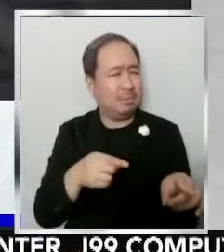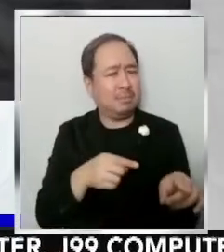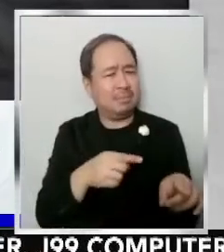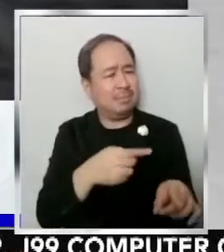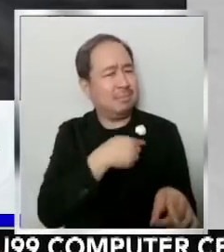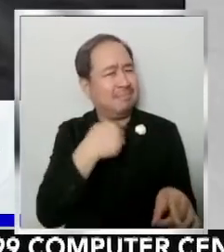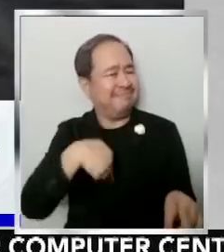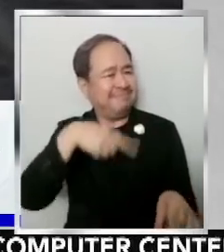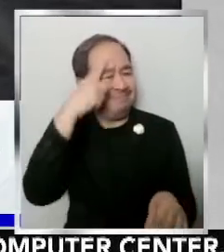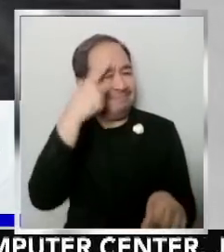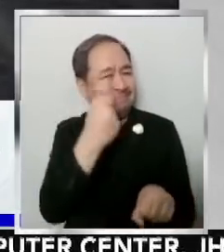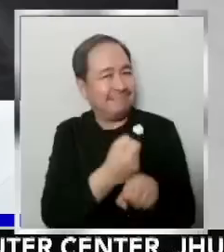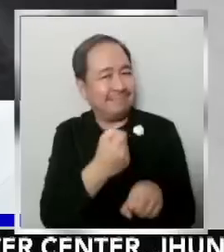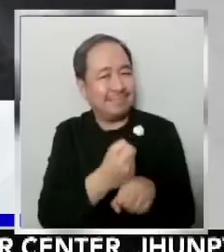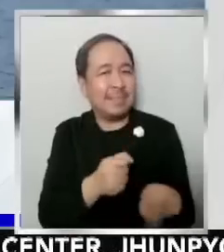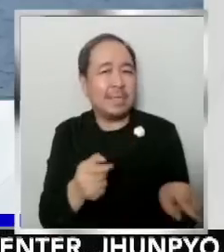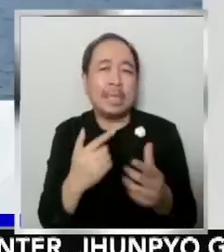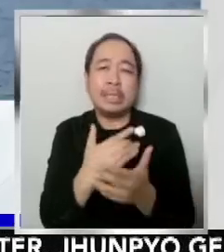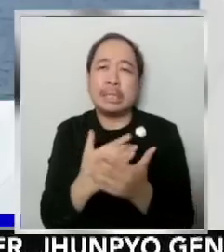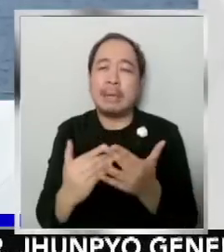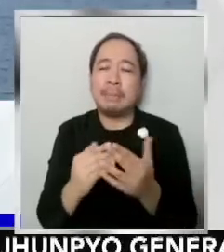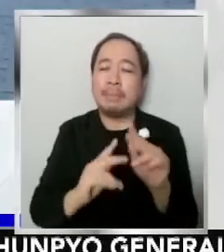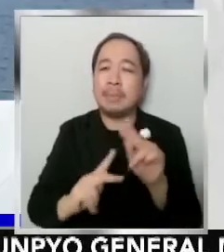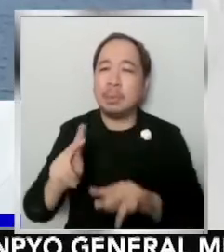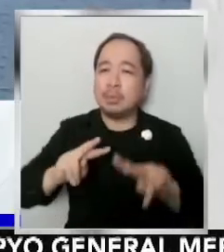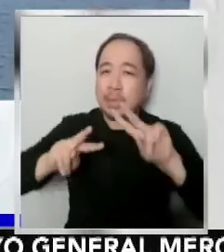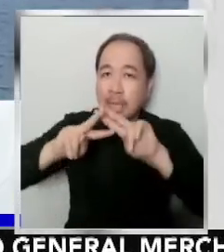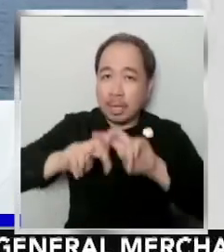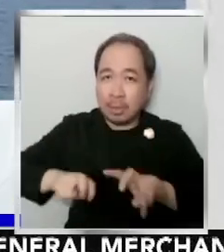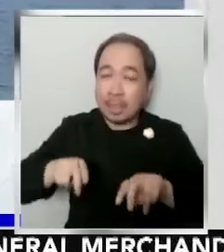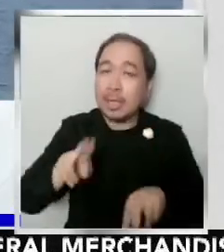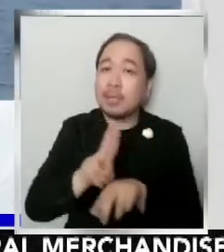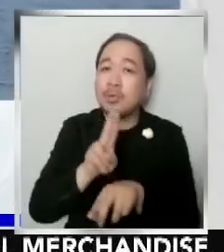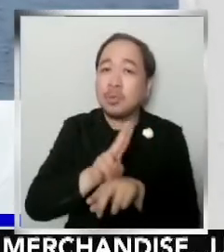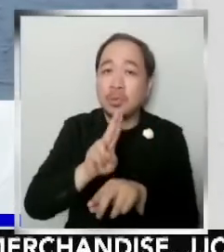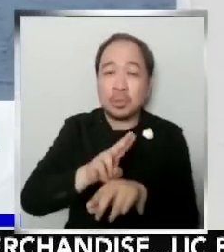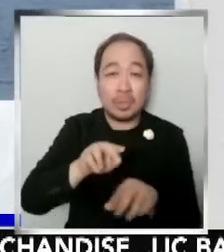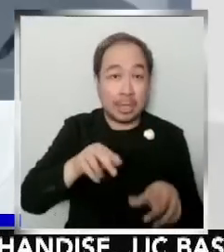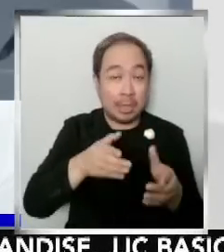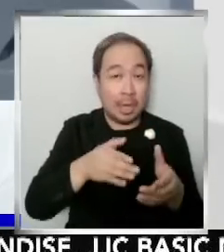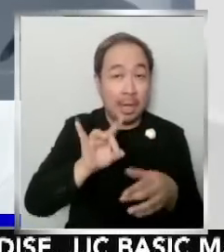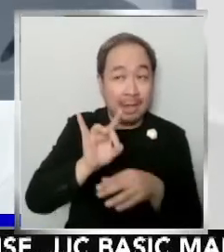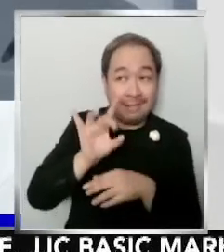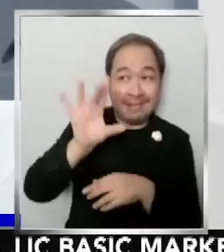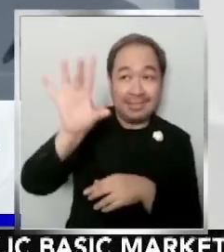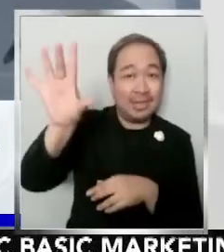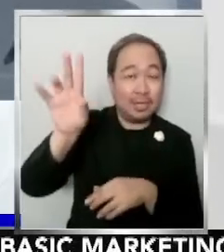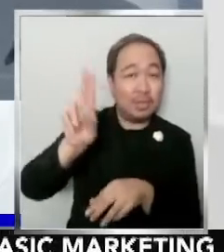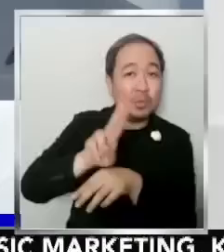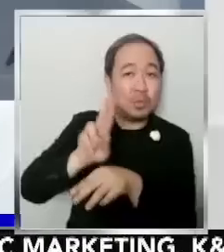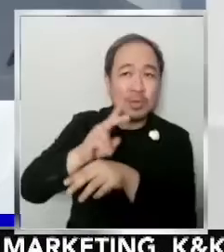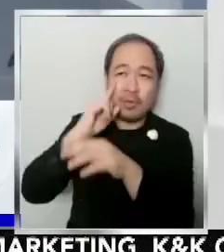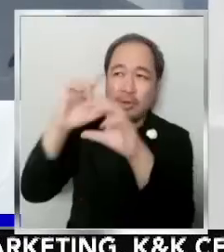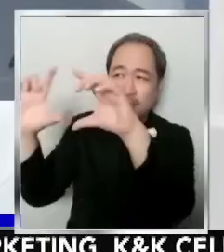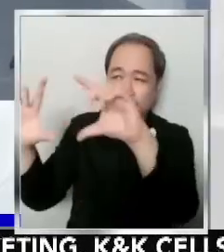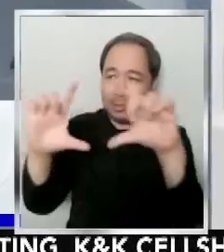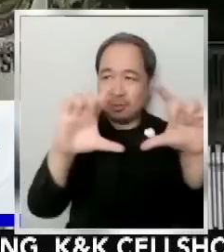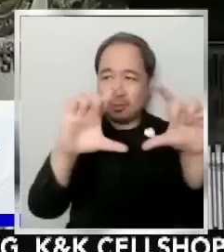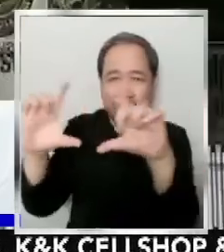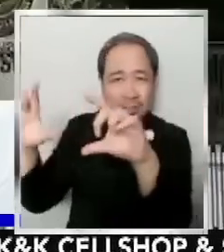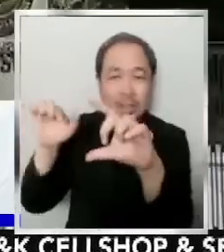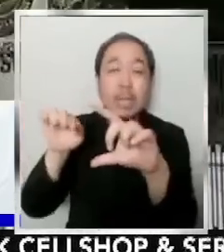noon ng ilang analyst, dahil ginagamit ang laser na pang-asinta sa isang target bago ito pasabugan, may tuturing itong isang hostile